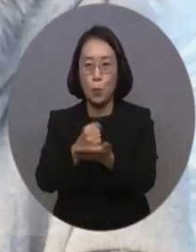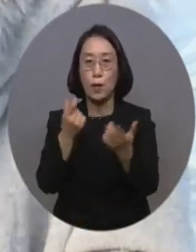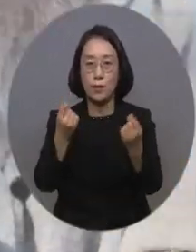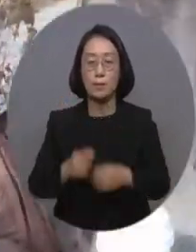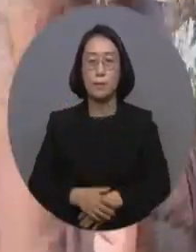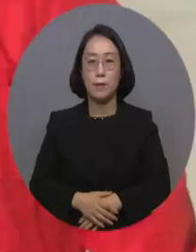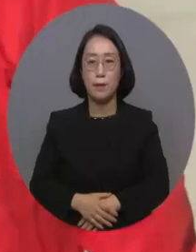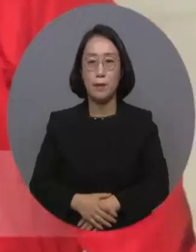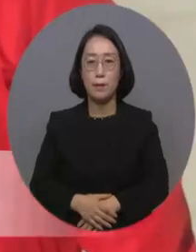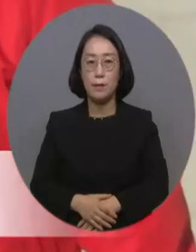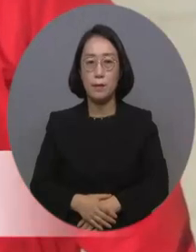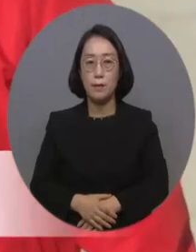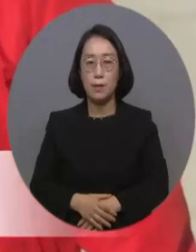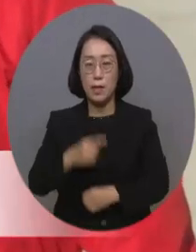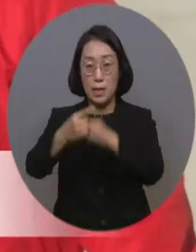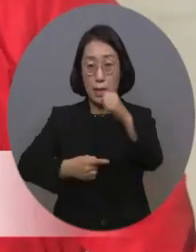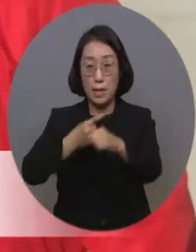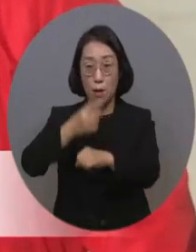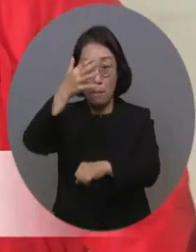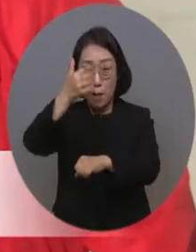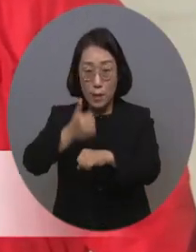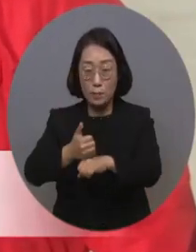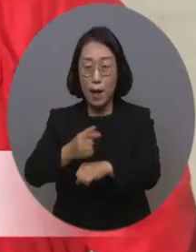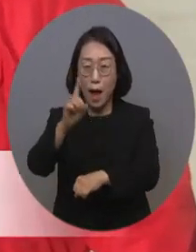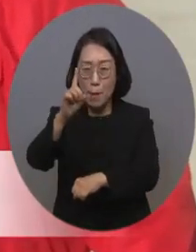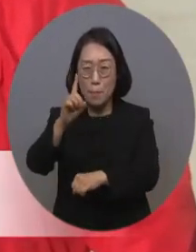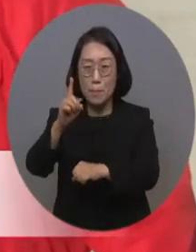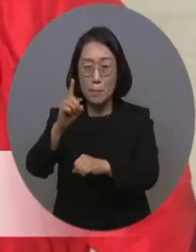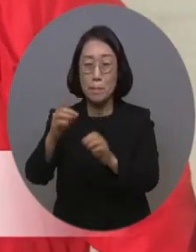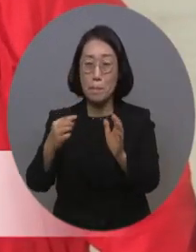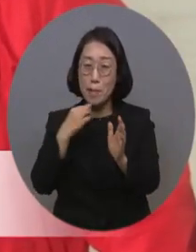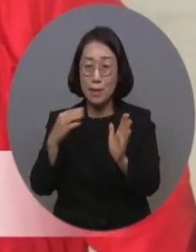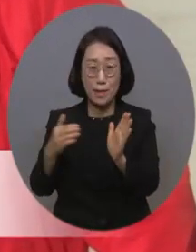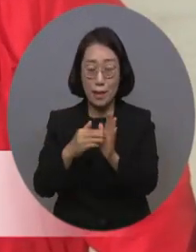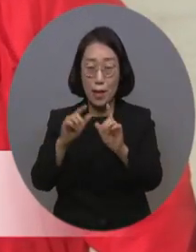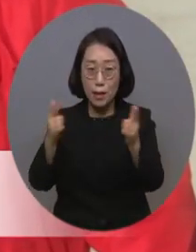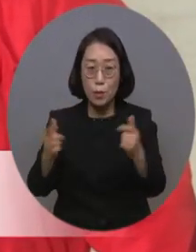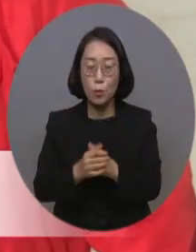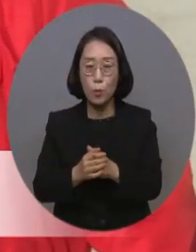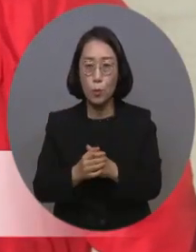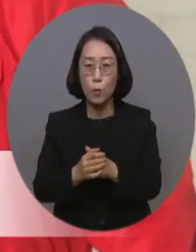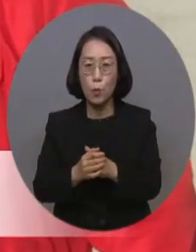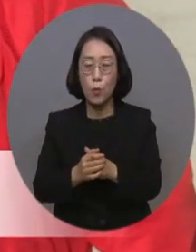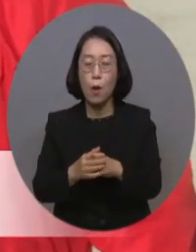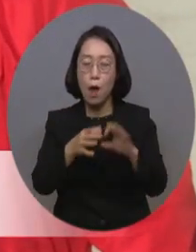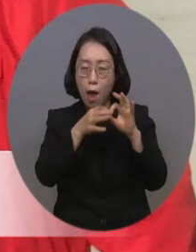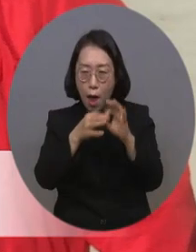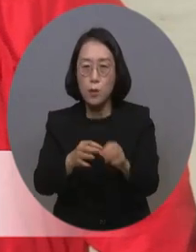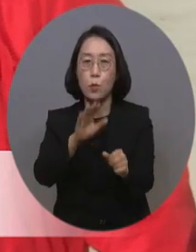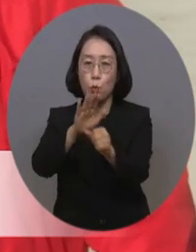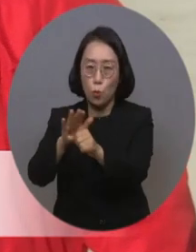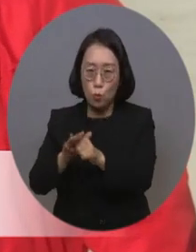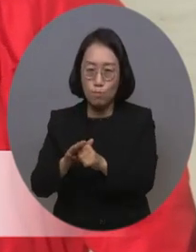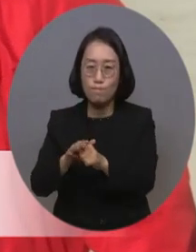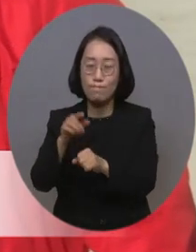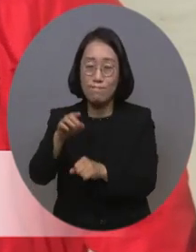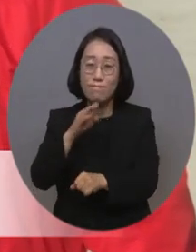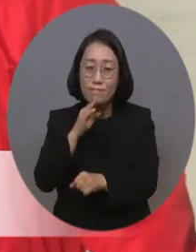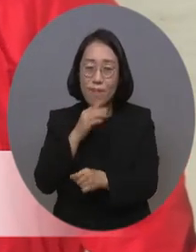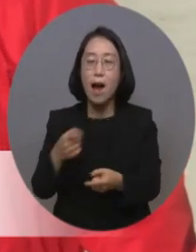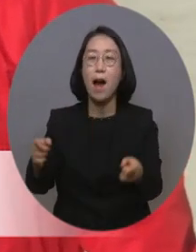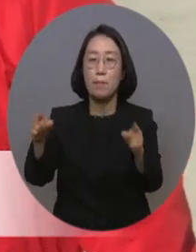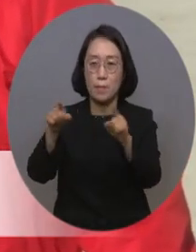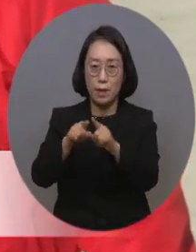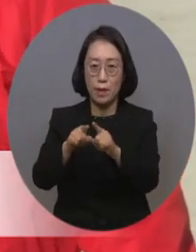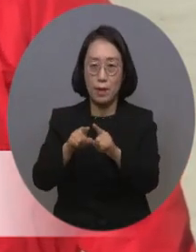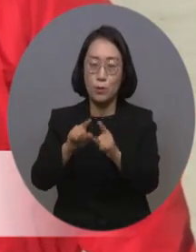같습니다. 연말이라고 해서 그때 일시적으로 하는 것보다도 많지는 않지만 꾸준히 할 수 있어서 더불어서